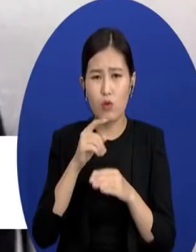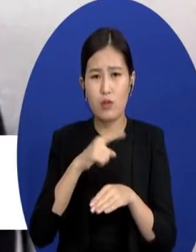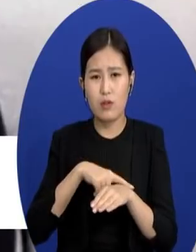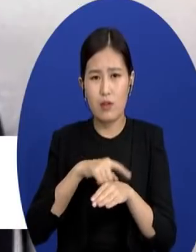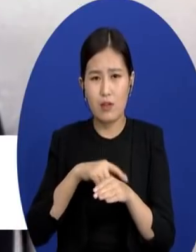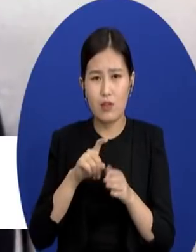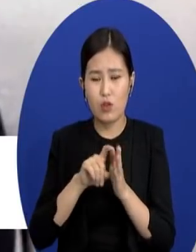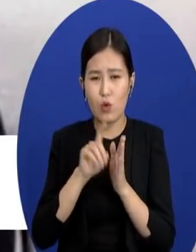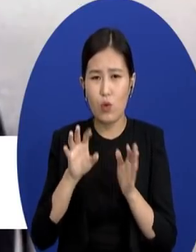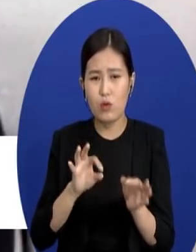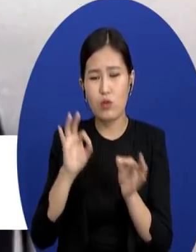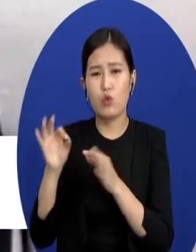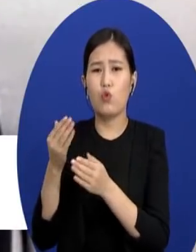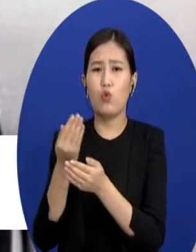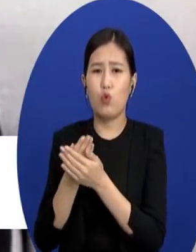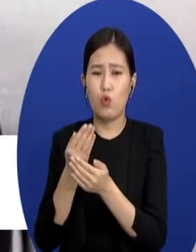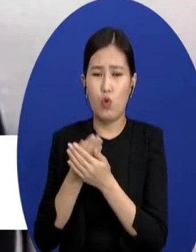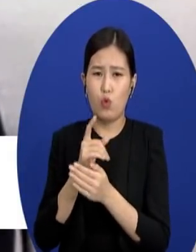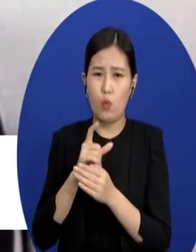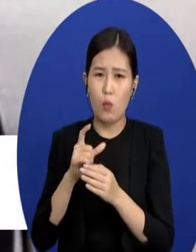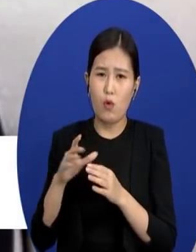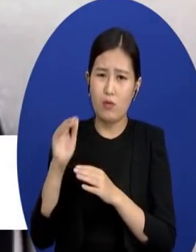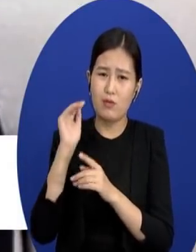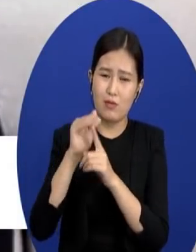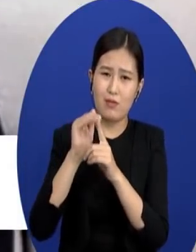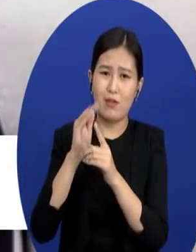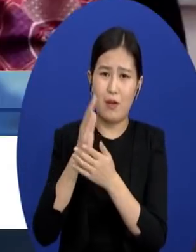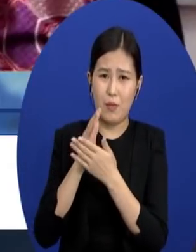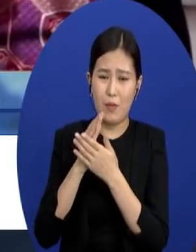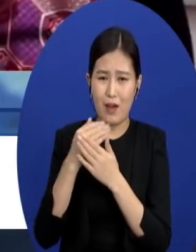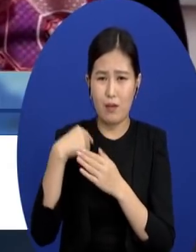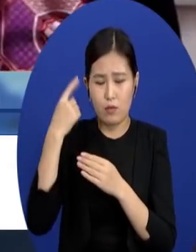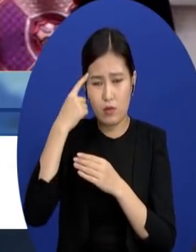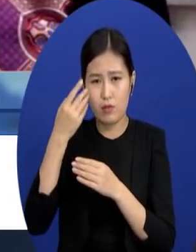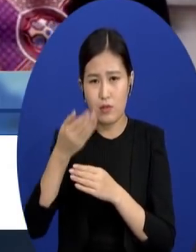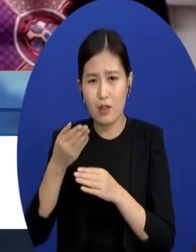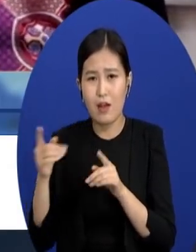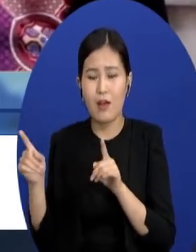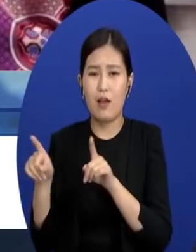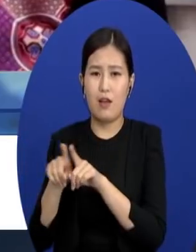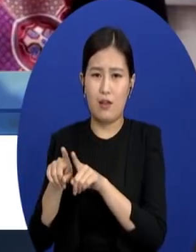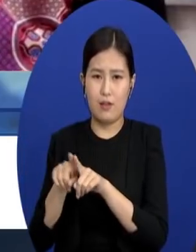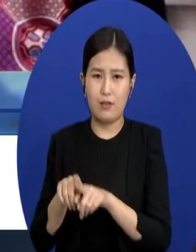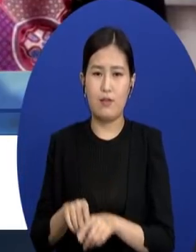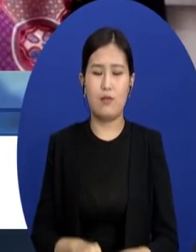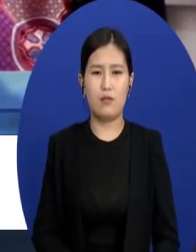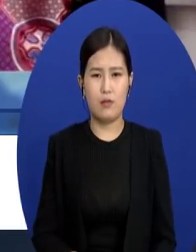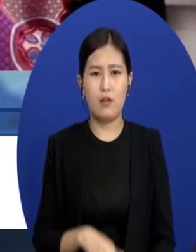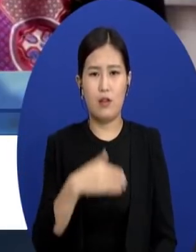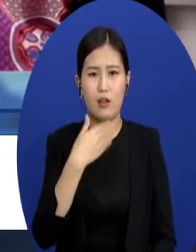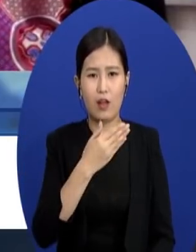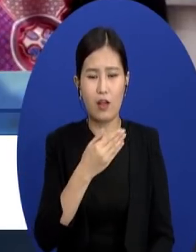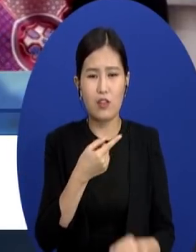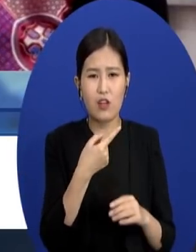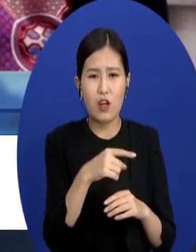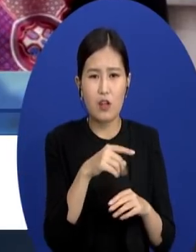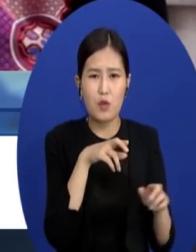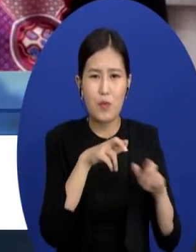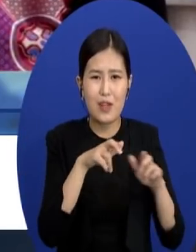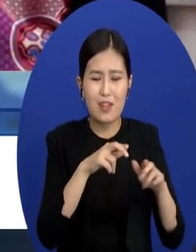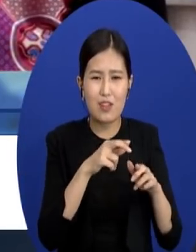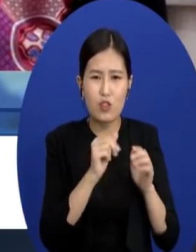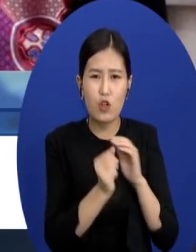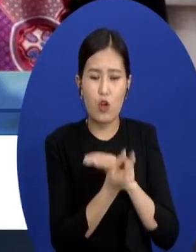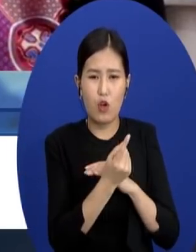болоод ард иргэд бол тавиад байгаа. Тэрнээсээ санал нэг байна. За та бол одоо ойдлын бизнес эрхэлдэг хүн. Ая ойдлын бизнес бол одоо юу гэдэг нь тодорхой